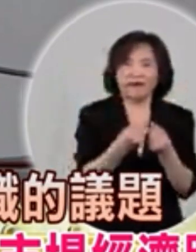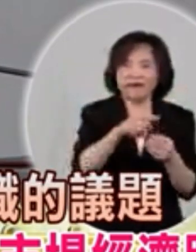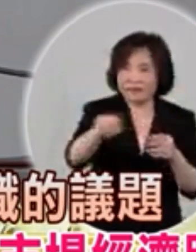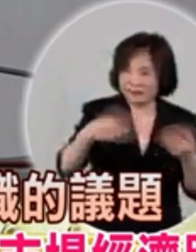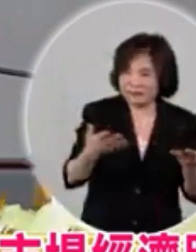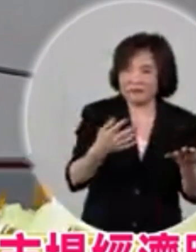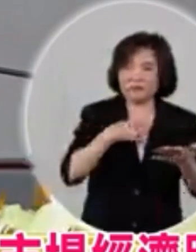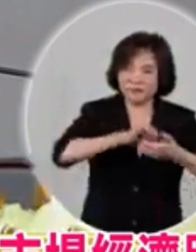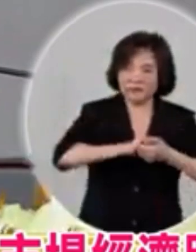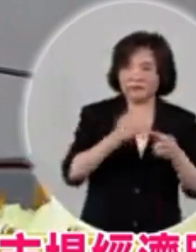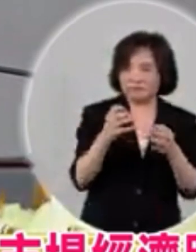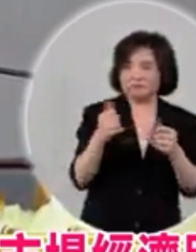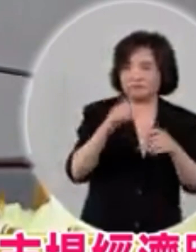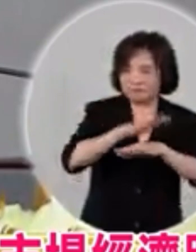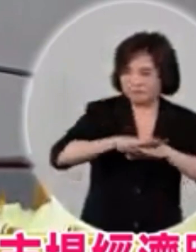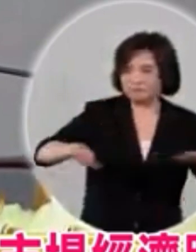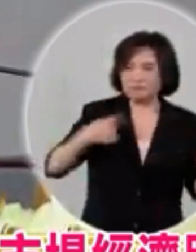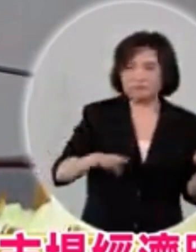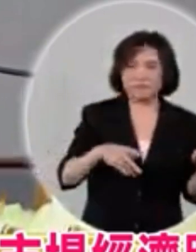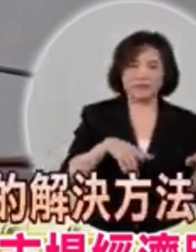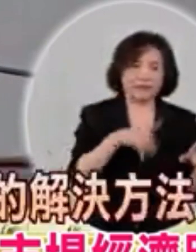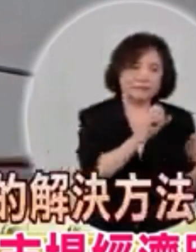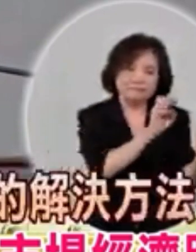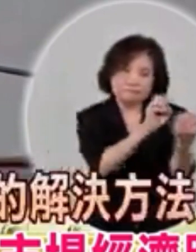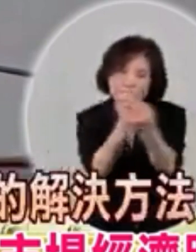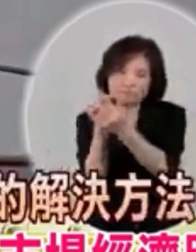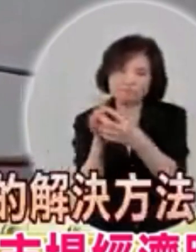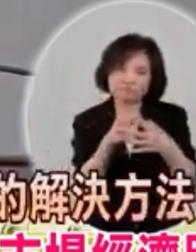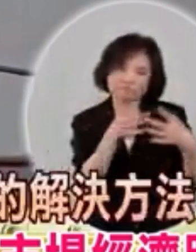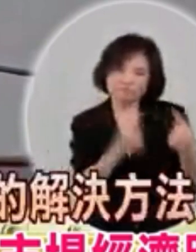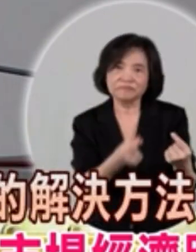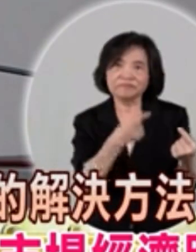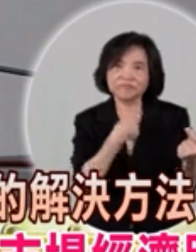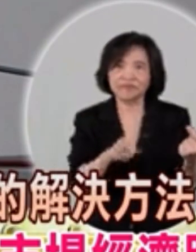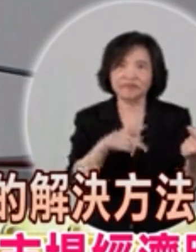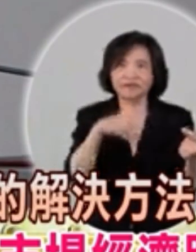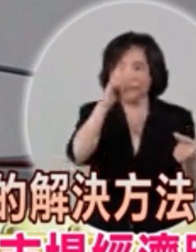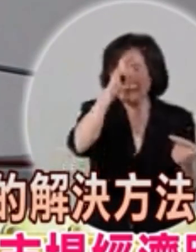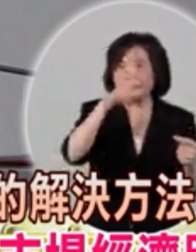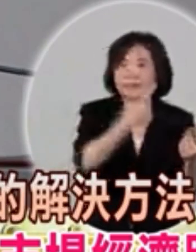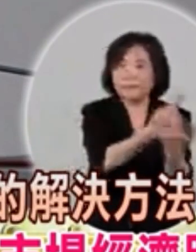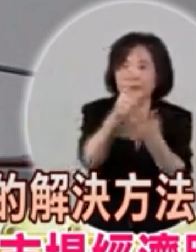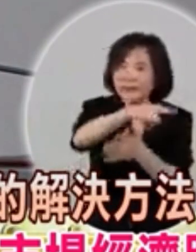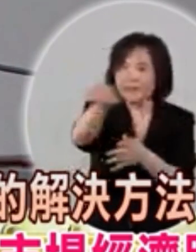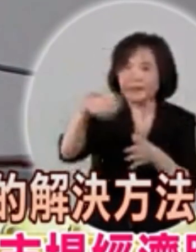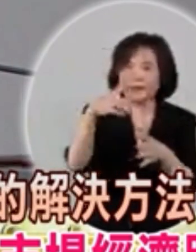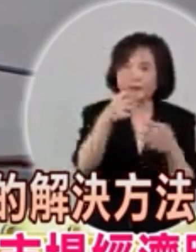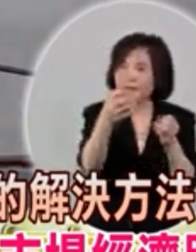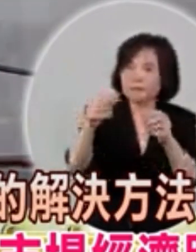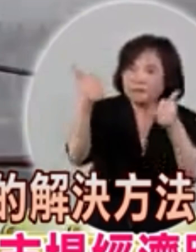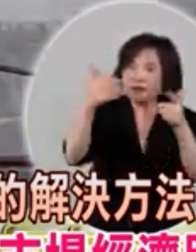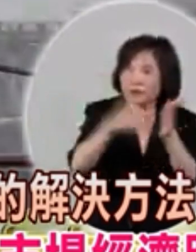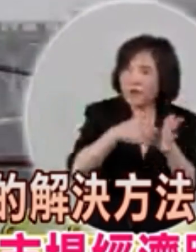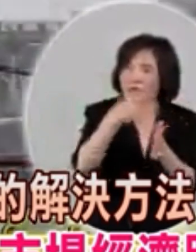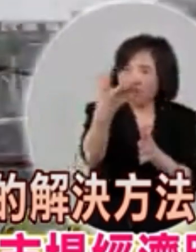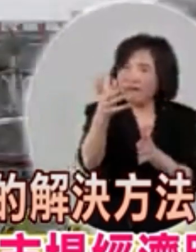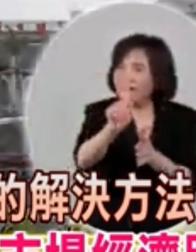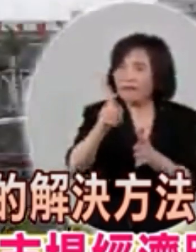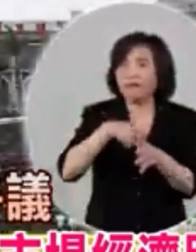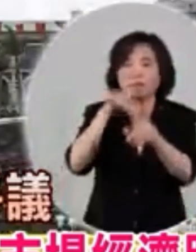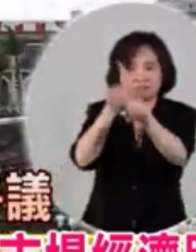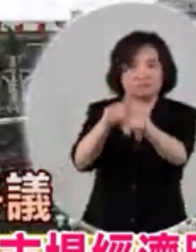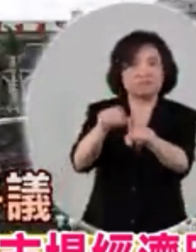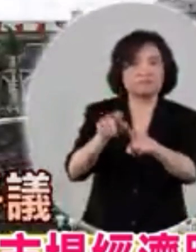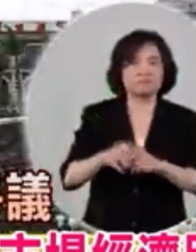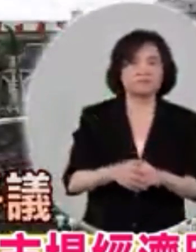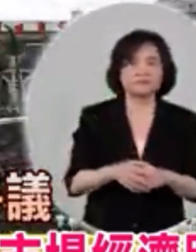更必须去凝聚共识，找出社会大众普遍能接受的解决方案，进而